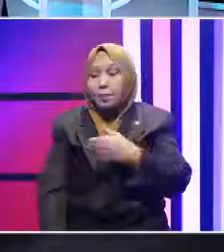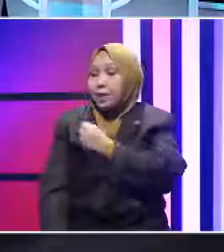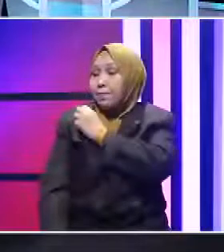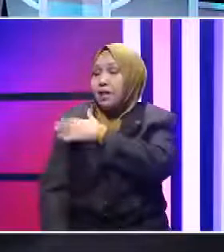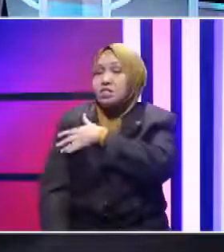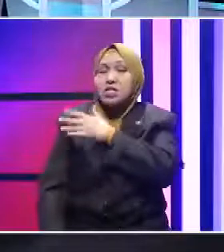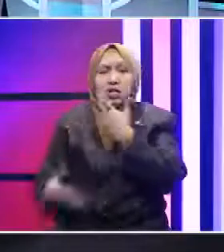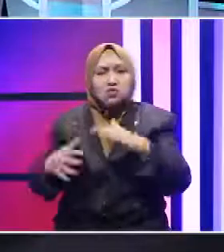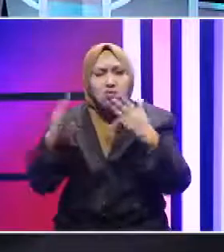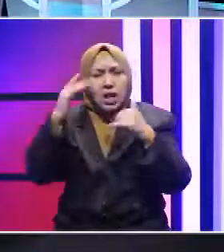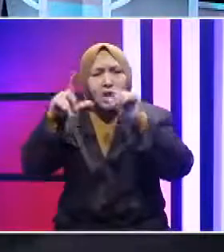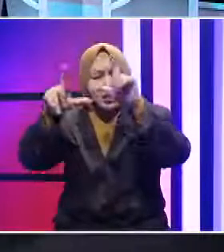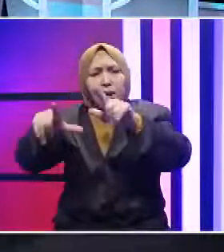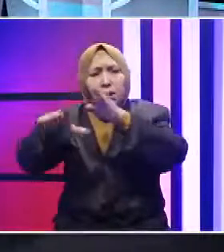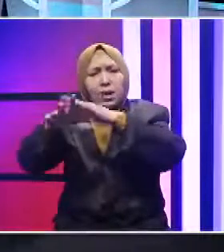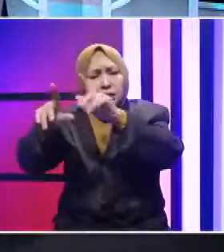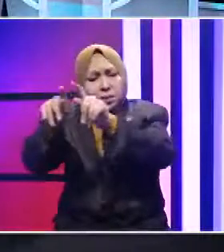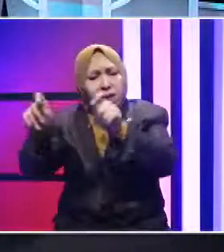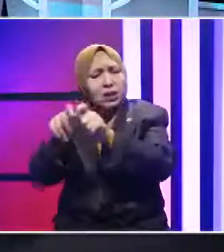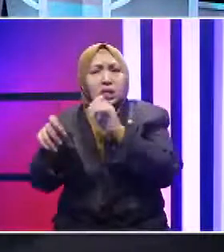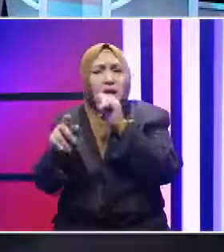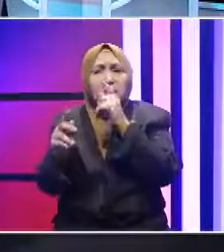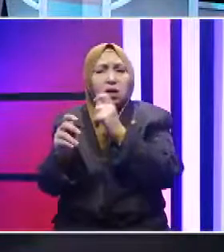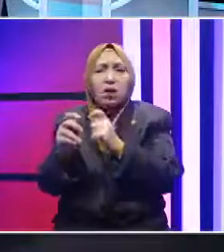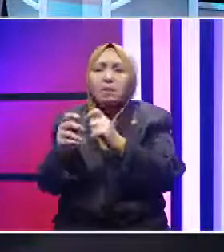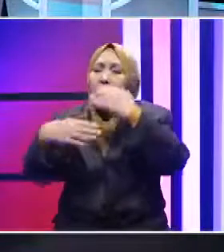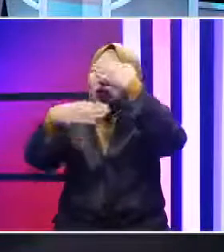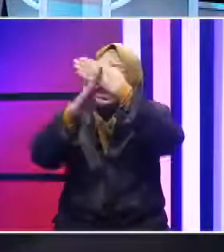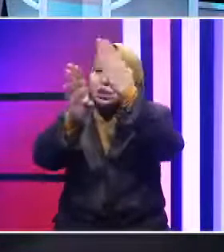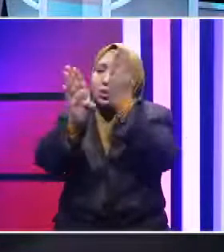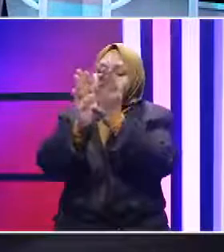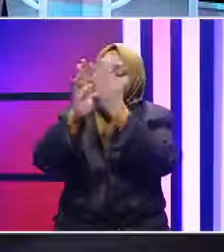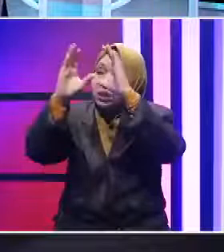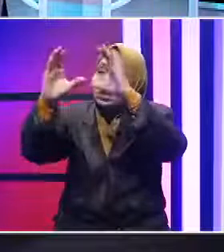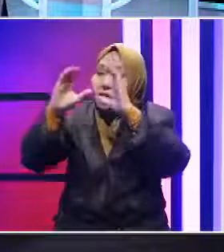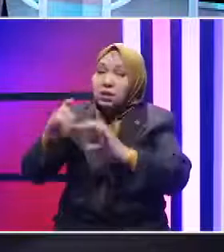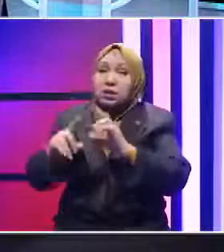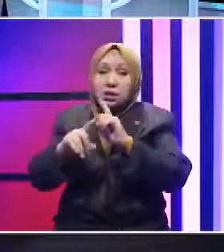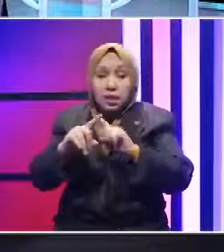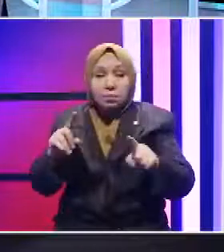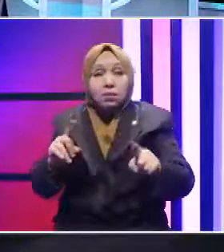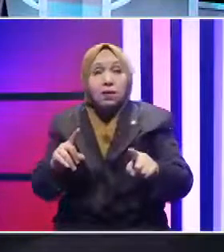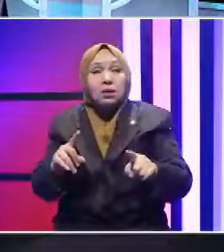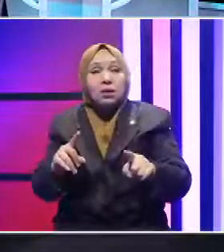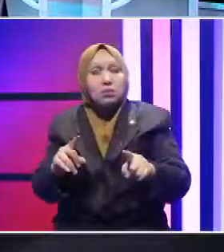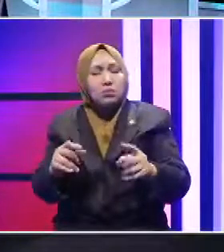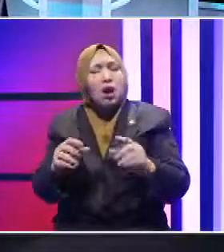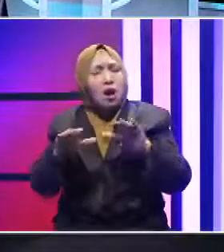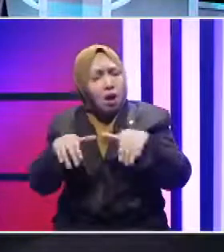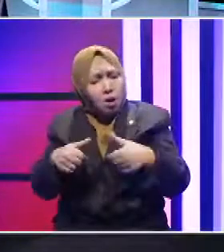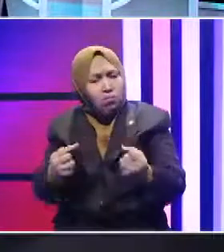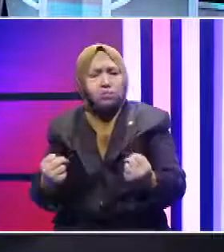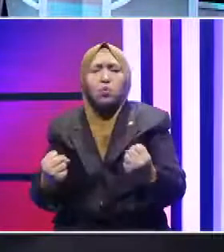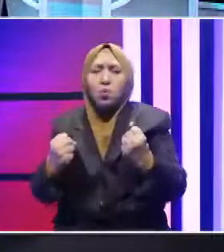sudah letak pada tempatnya, tak berubah-ubah dari segi bentuk dan kaedahnya. Tetapi seutuh-utuh kawakib